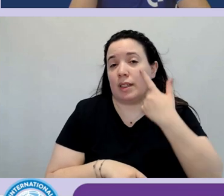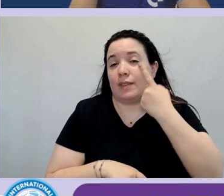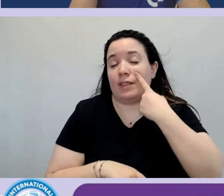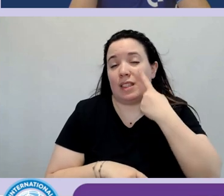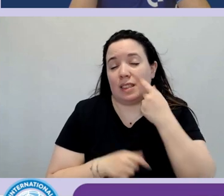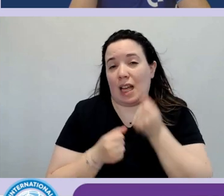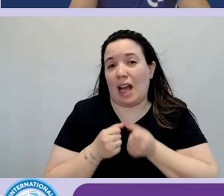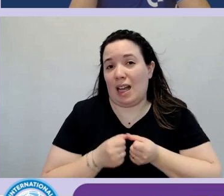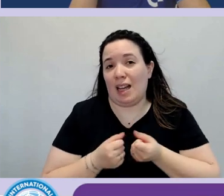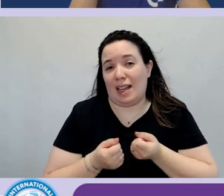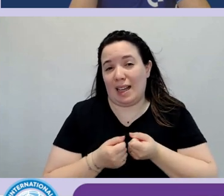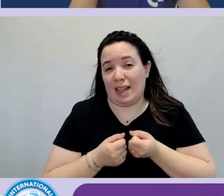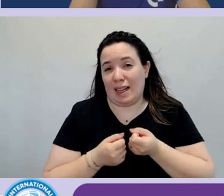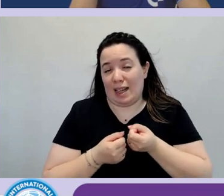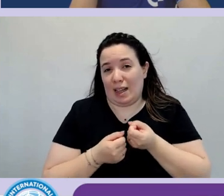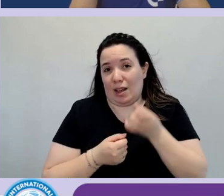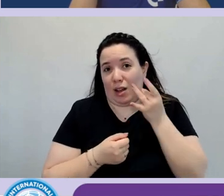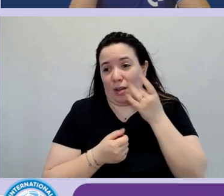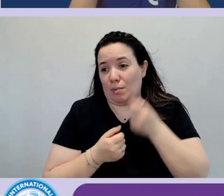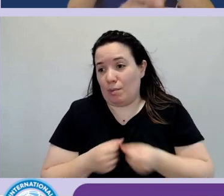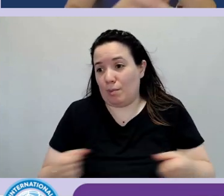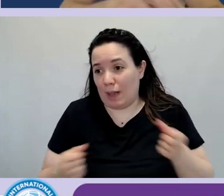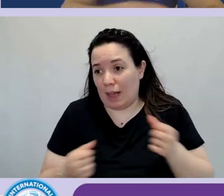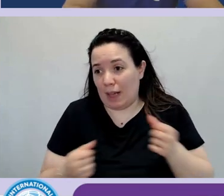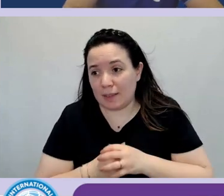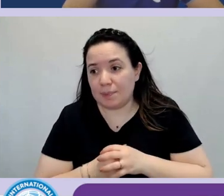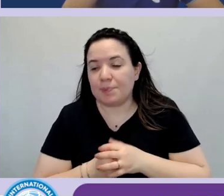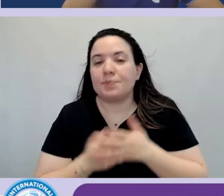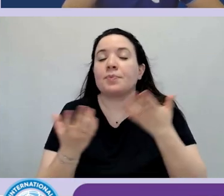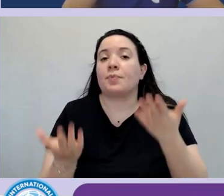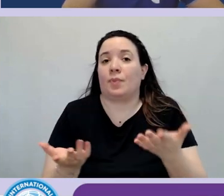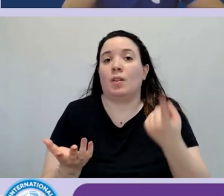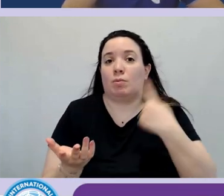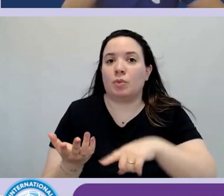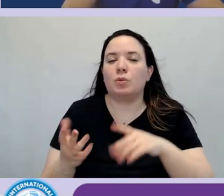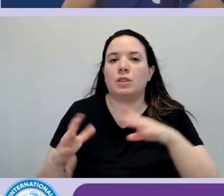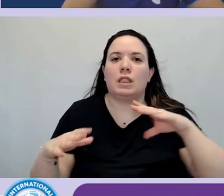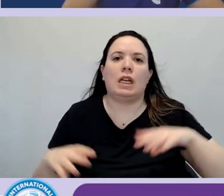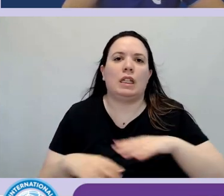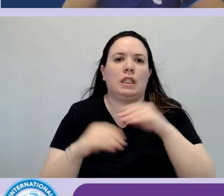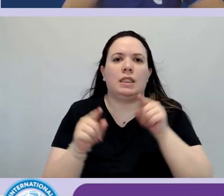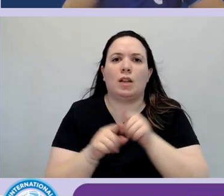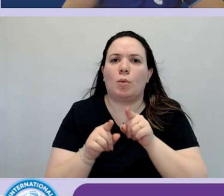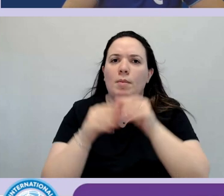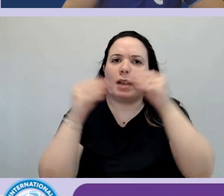è essenziale quindi nata come comunità in qualche modo di autoaiuto